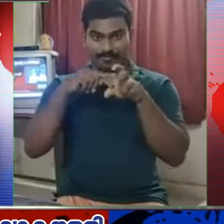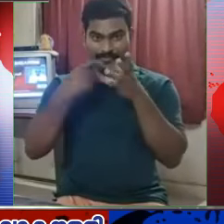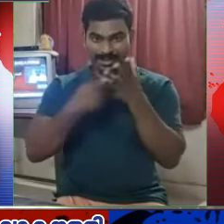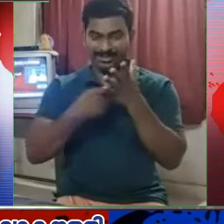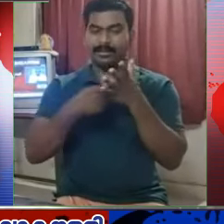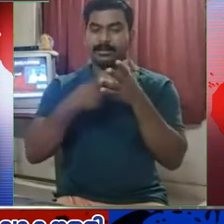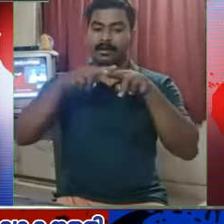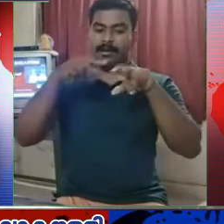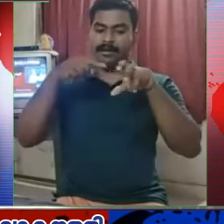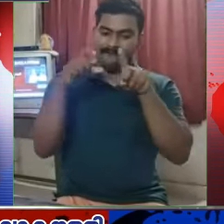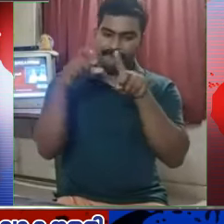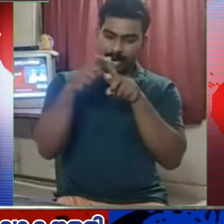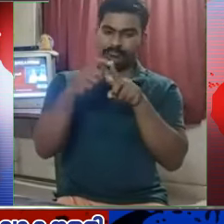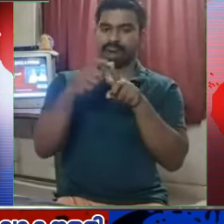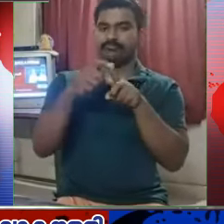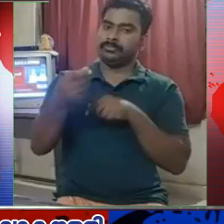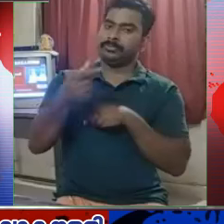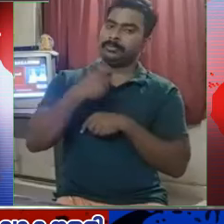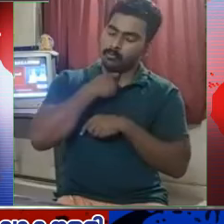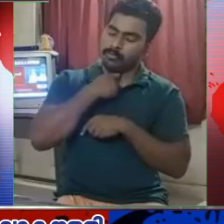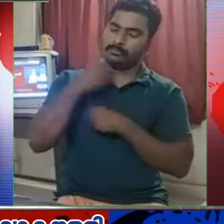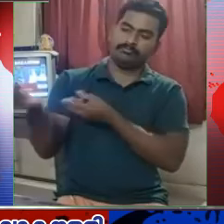997 നീതി മെഡിക്കൽ സ്റ്റോറുകൾ,